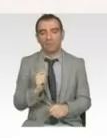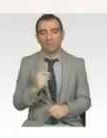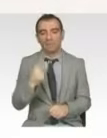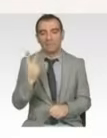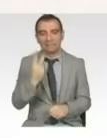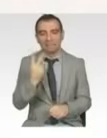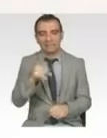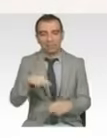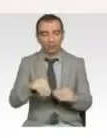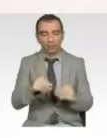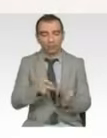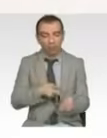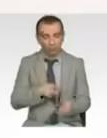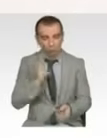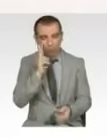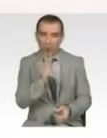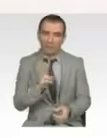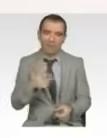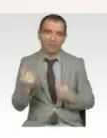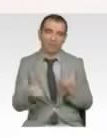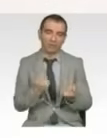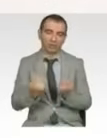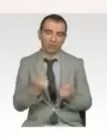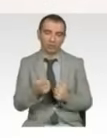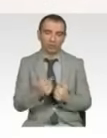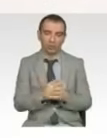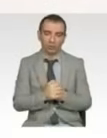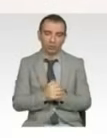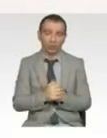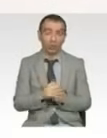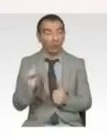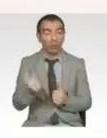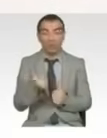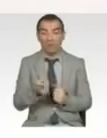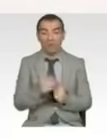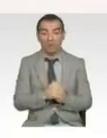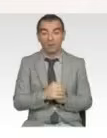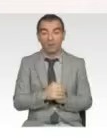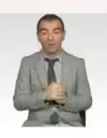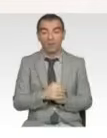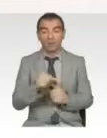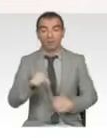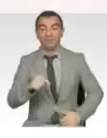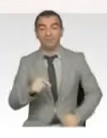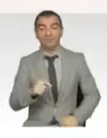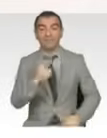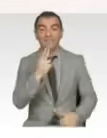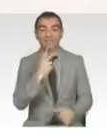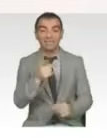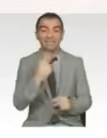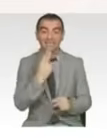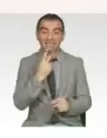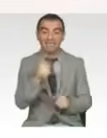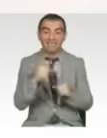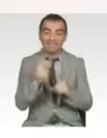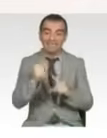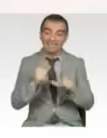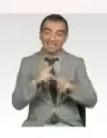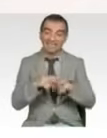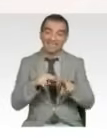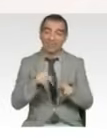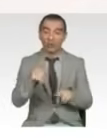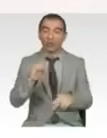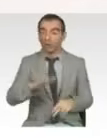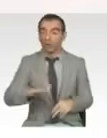İki kutsal toprağı da göstermeye çalışıyoruz mümkün olduğunca. Harika ya. Özellikle şimdi Dilek'le de onu konuşuyorduk. Çizgi filmle böyle